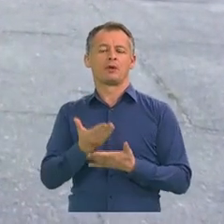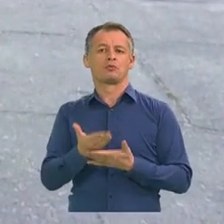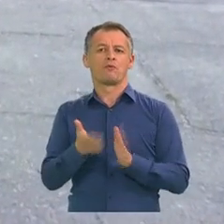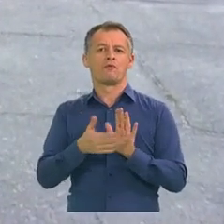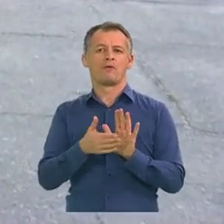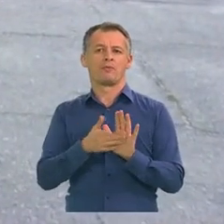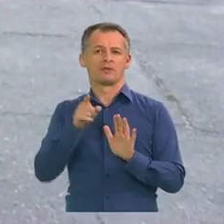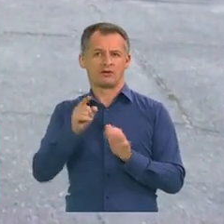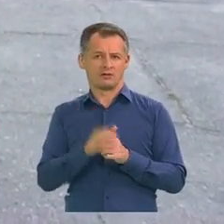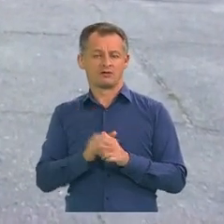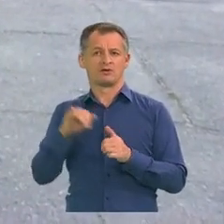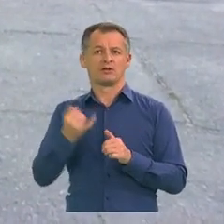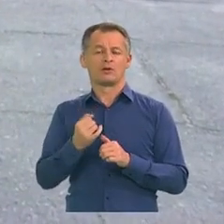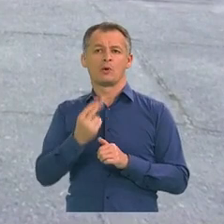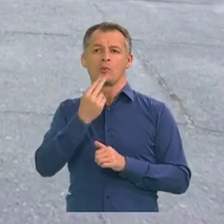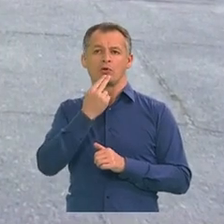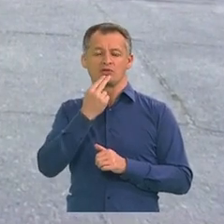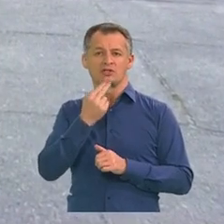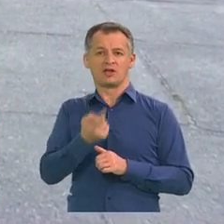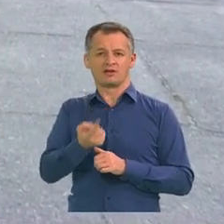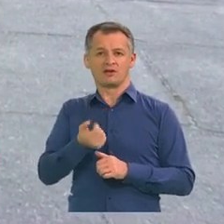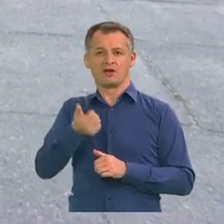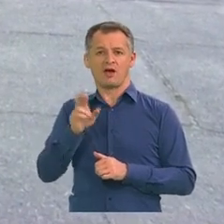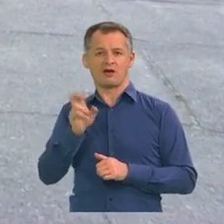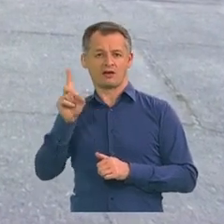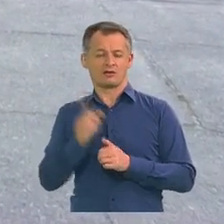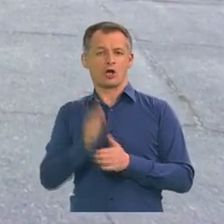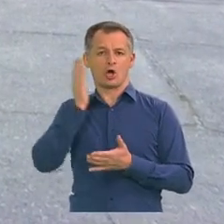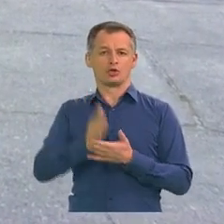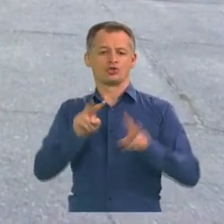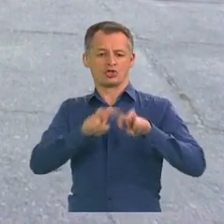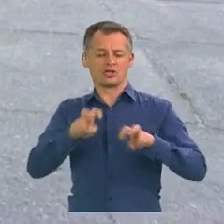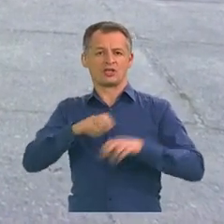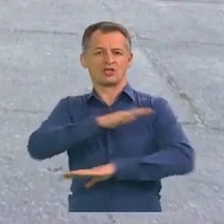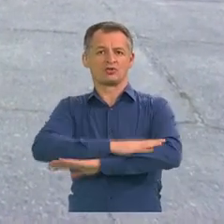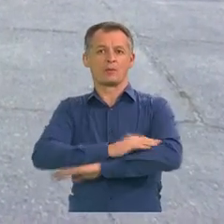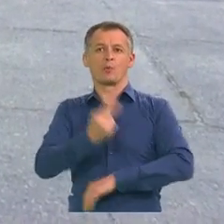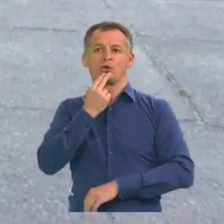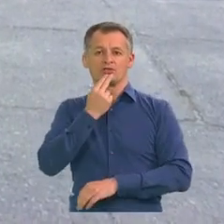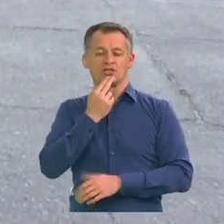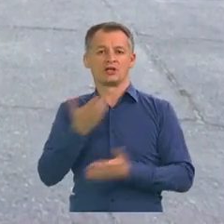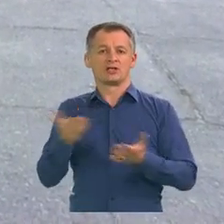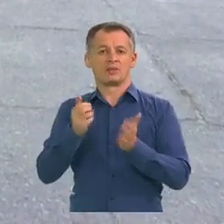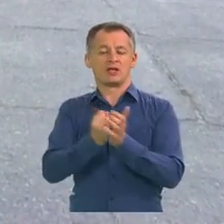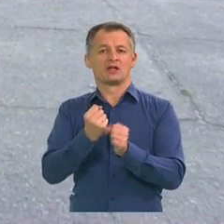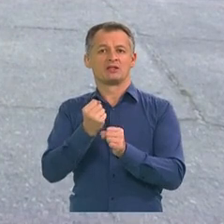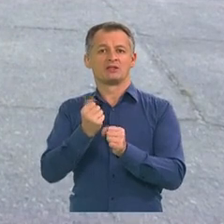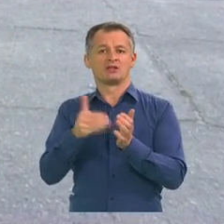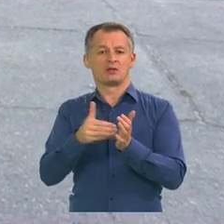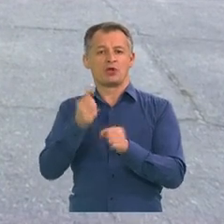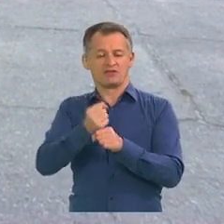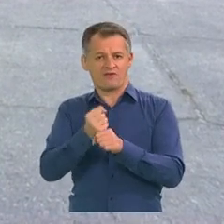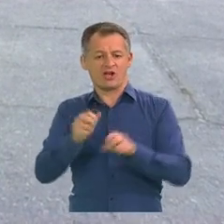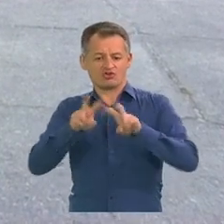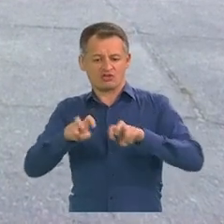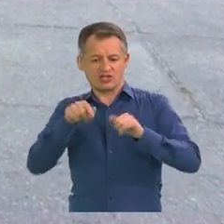cauză, comanda Inspectoratului de Poliție Județean Arad a dispus cercetarea disciplinară a polițistului desemnat cu verificările și cercetările în acest caz,